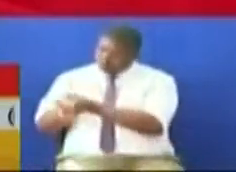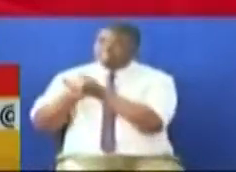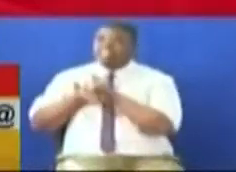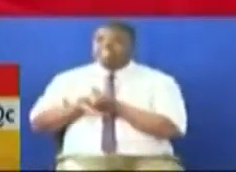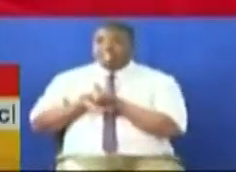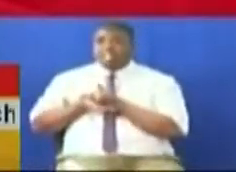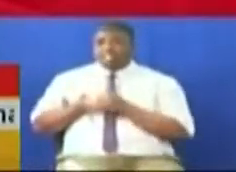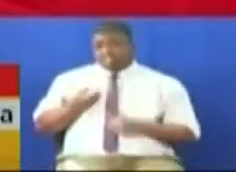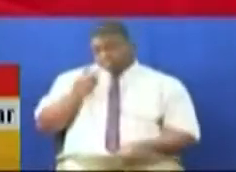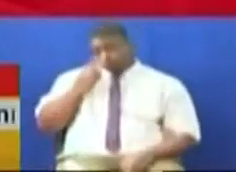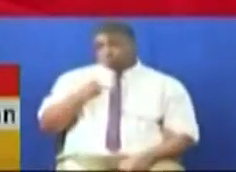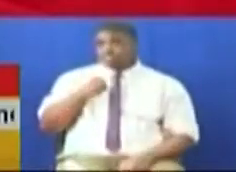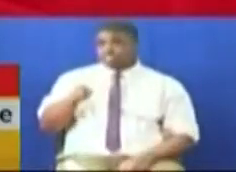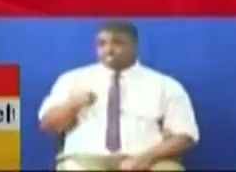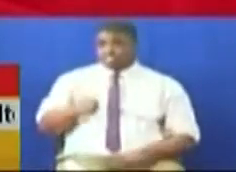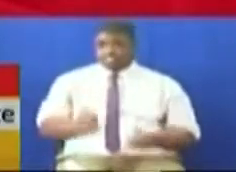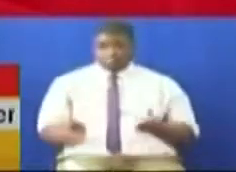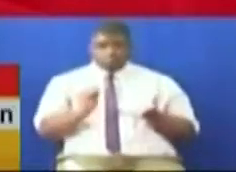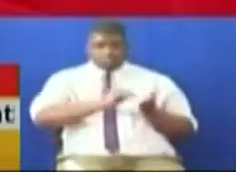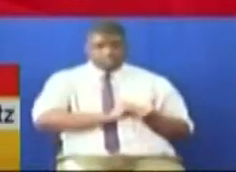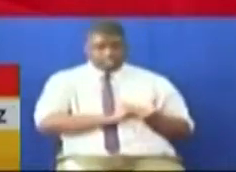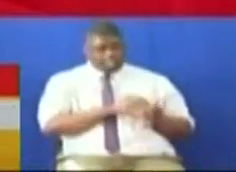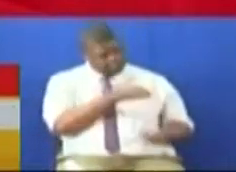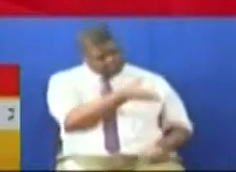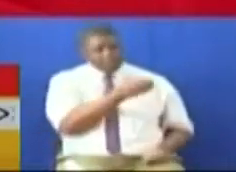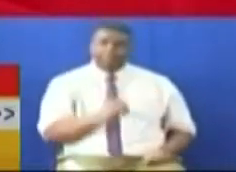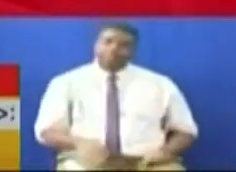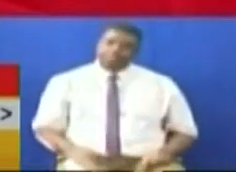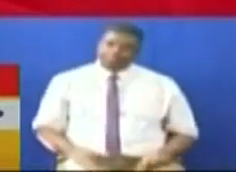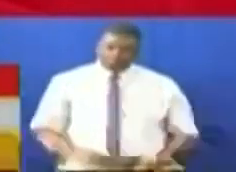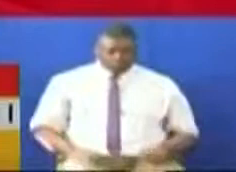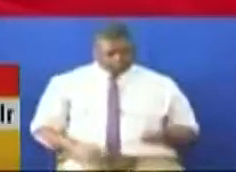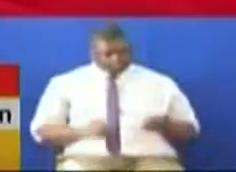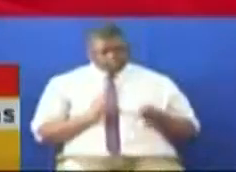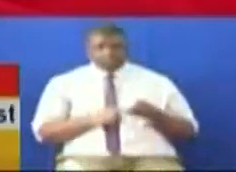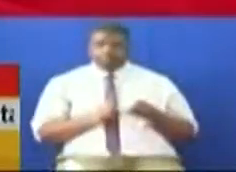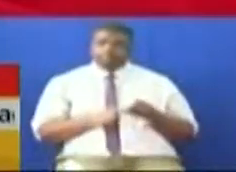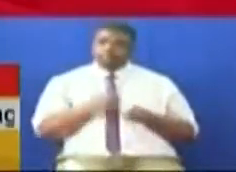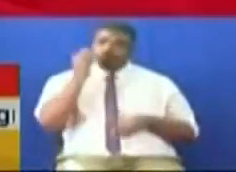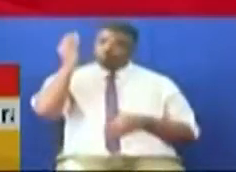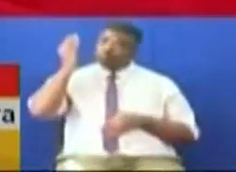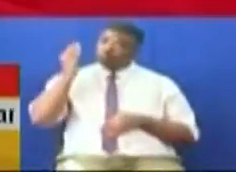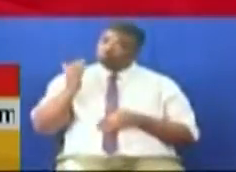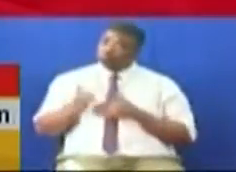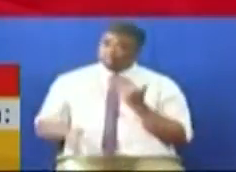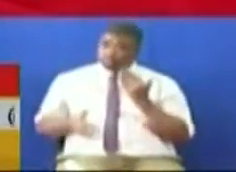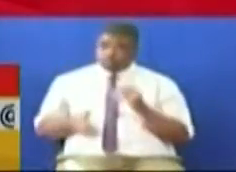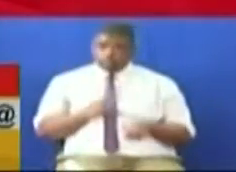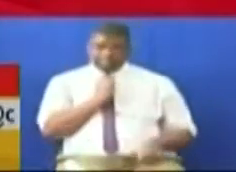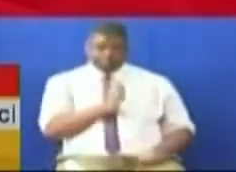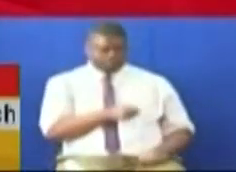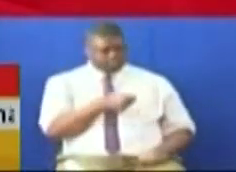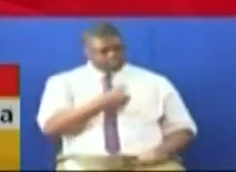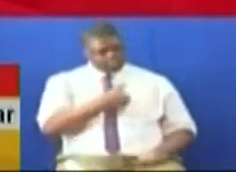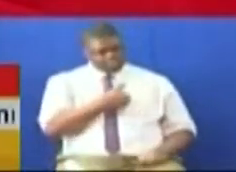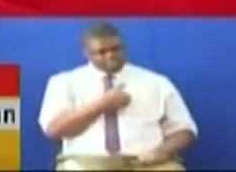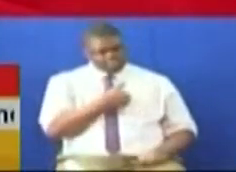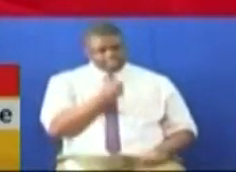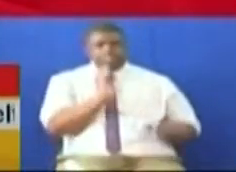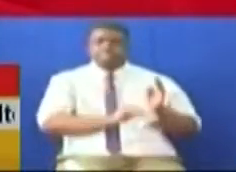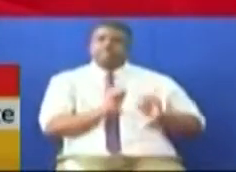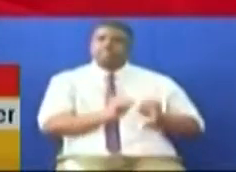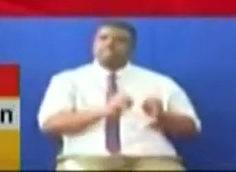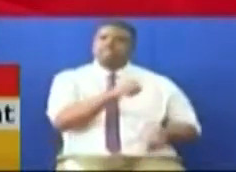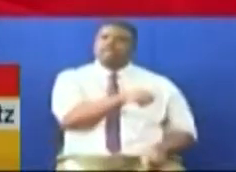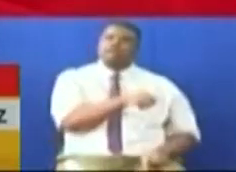eneo niliona niliweke katika mtindo huu. Mheshimiwa Spika, eneo la mwisho ambalo niliona nalo pia nichangie, ambalo